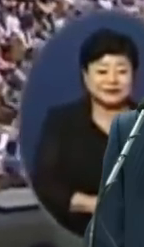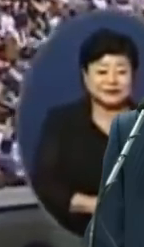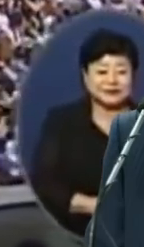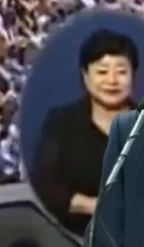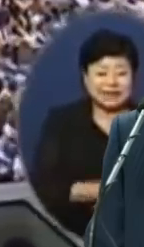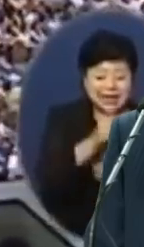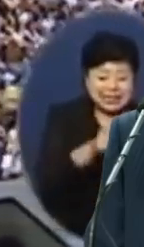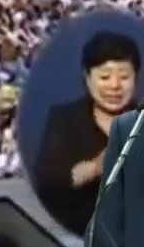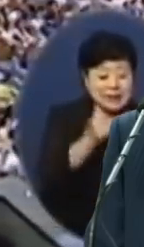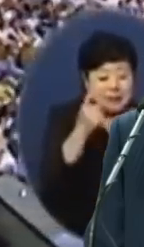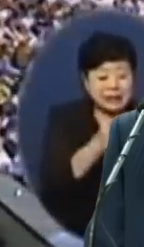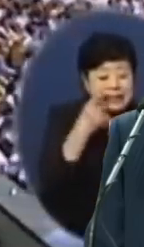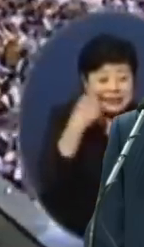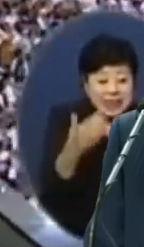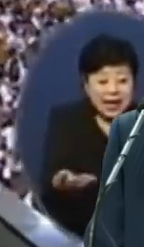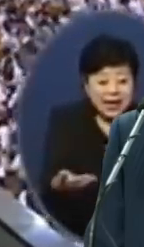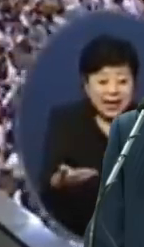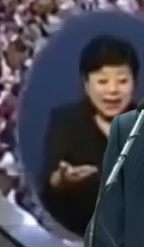너 하나님 만났냐?